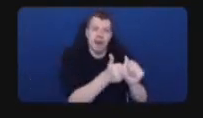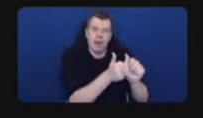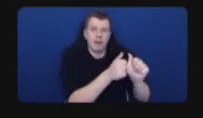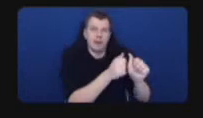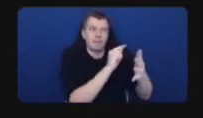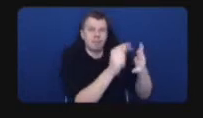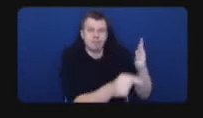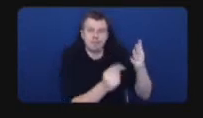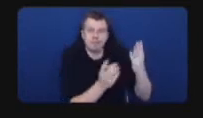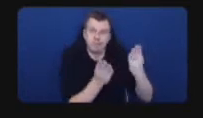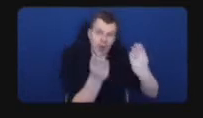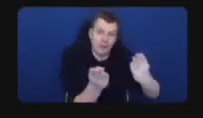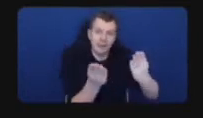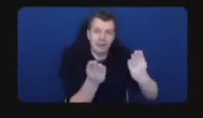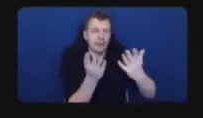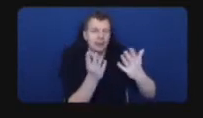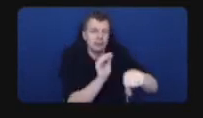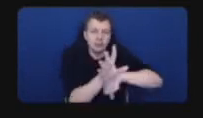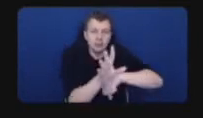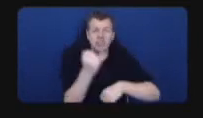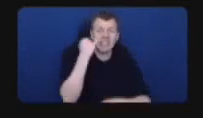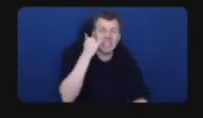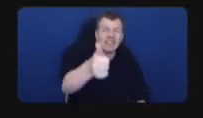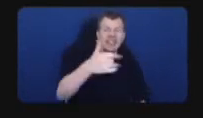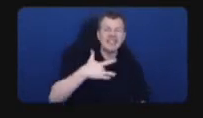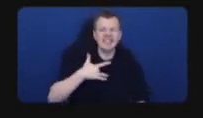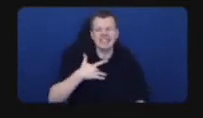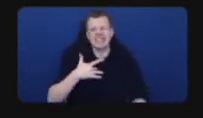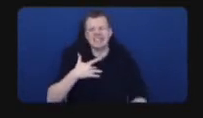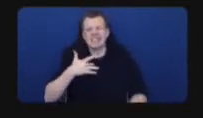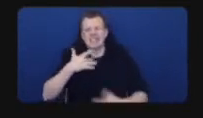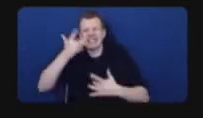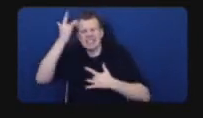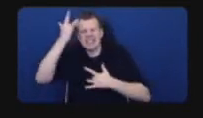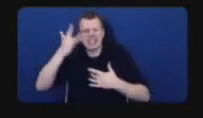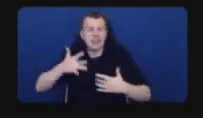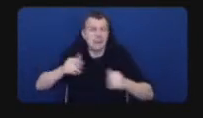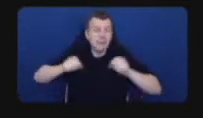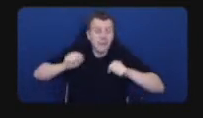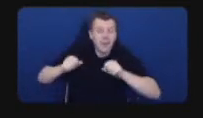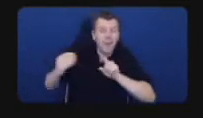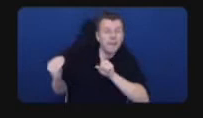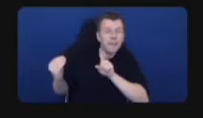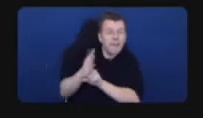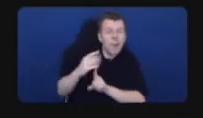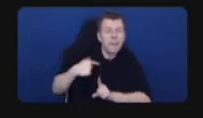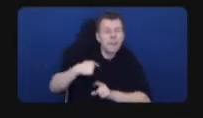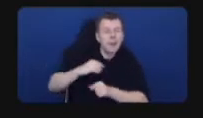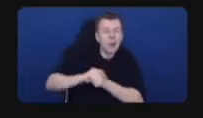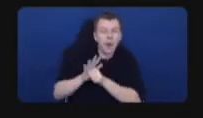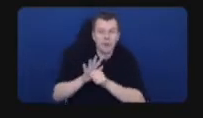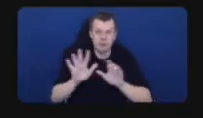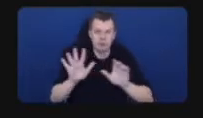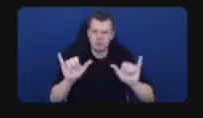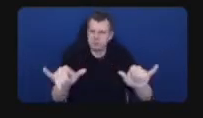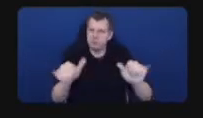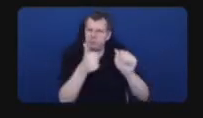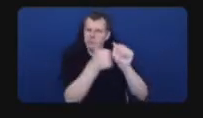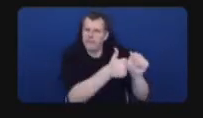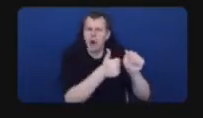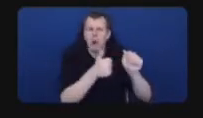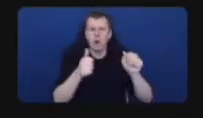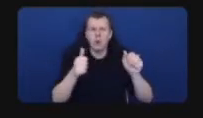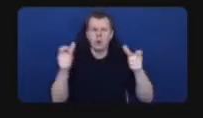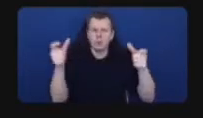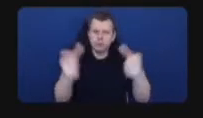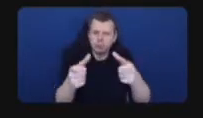那就算我们现在呢是有这里是告诉大家的 COVID 响应级别，那还有其他的一些指导我们也还